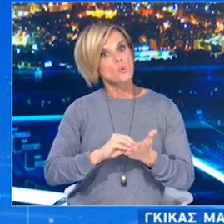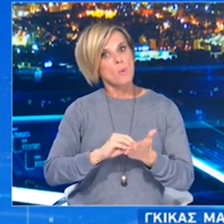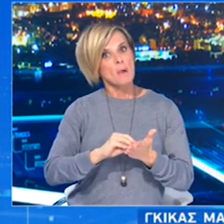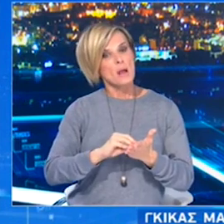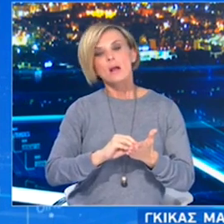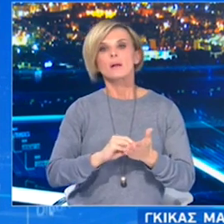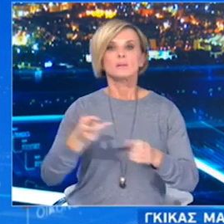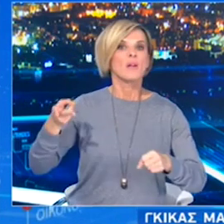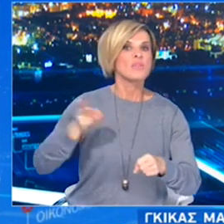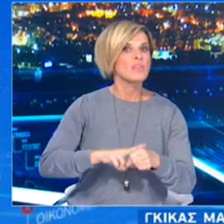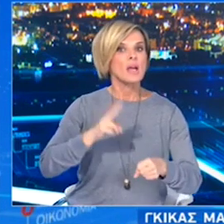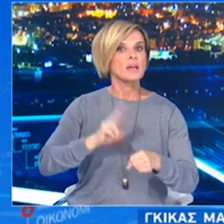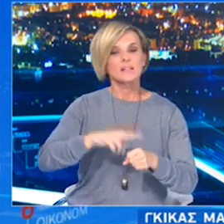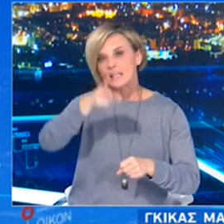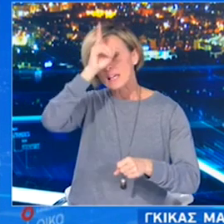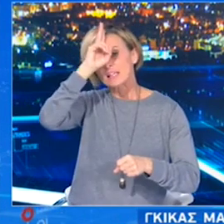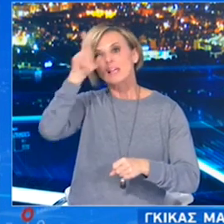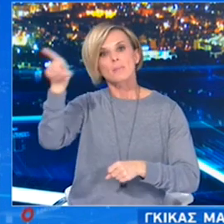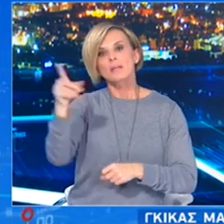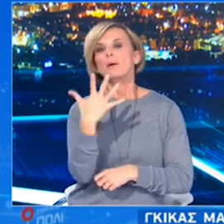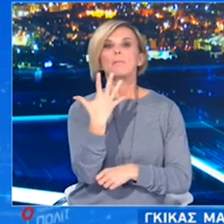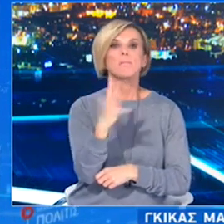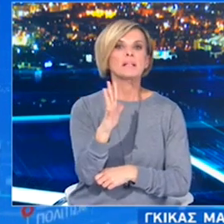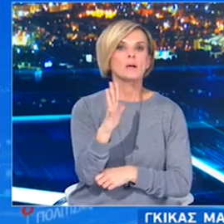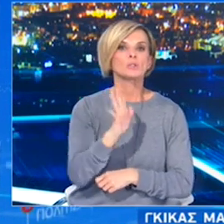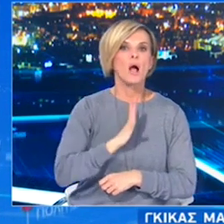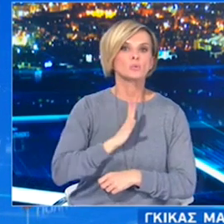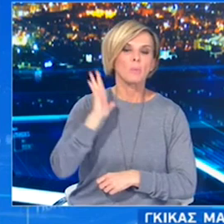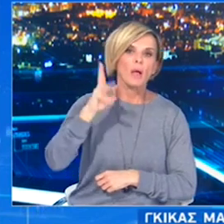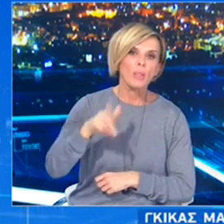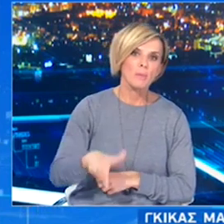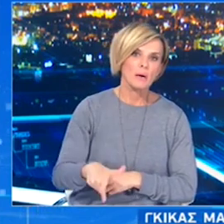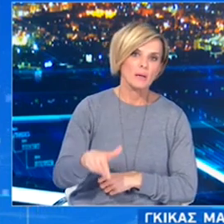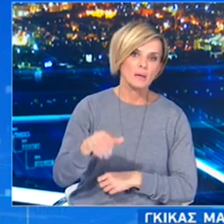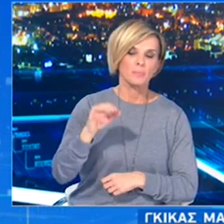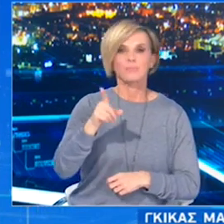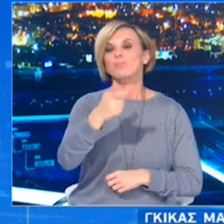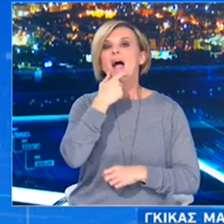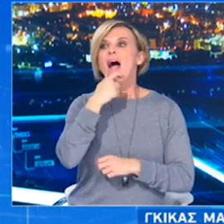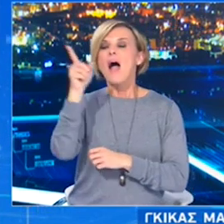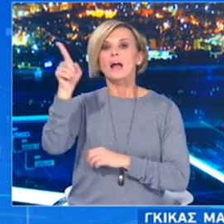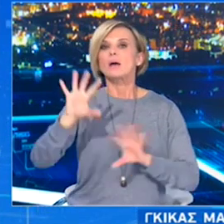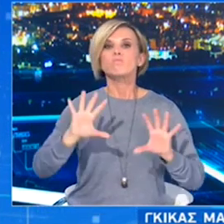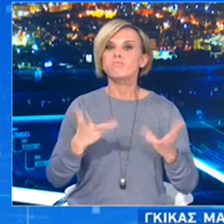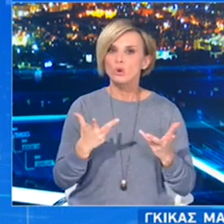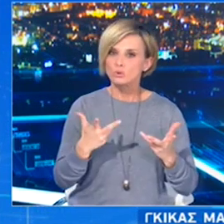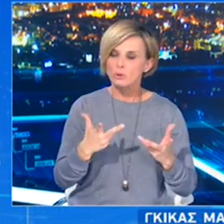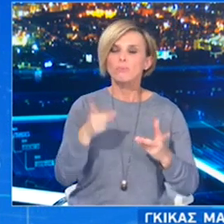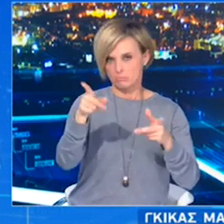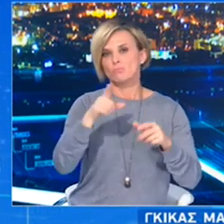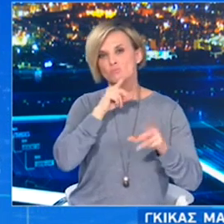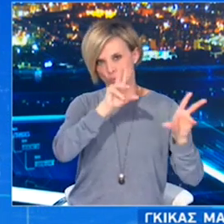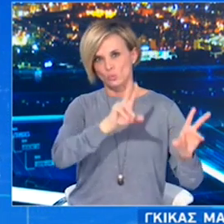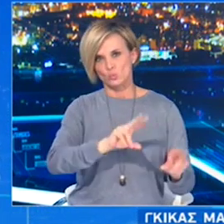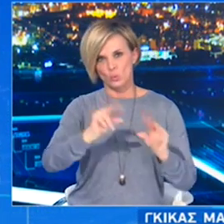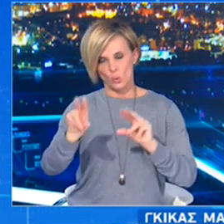τάση ενίσχυσης, καταγράφοντας μέχρι και 500 θανάτους ανά ημέρα. Στο Ηνωμένο Βασίλειο, και αυτό με εφαρμογή lockdown από την